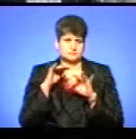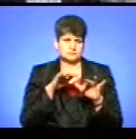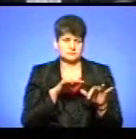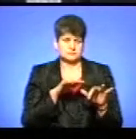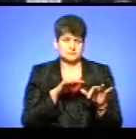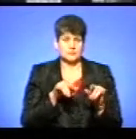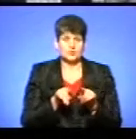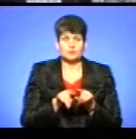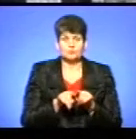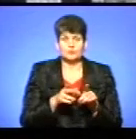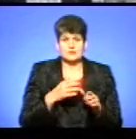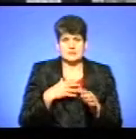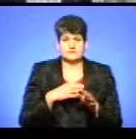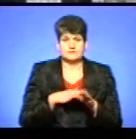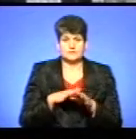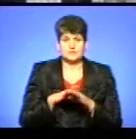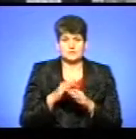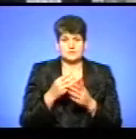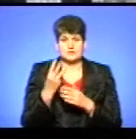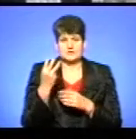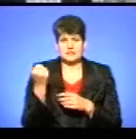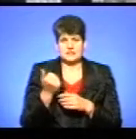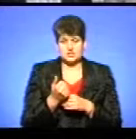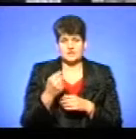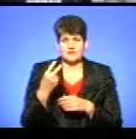Тому ми справлялися в межах 3 тижнів,